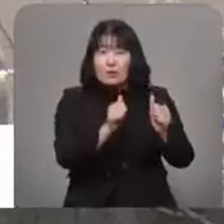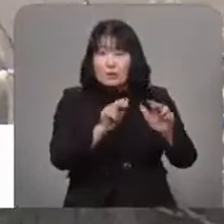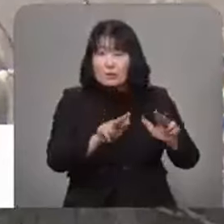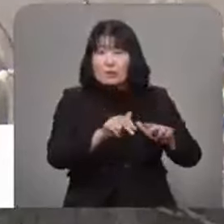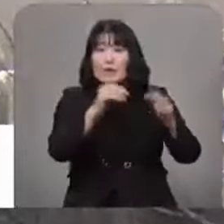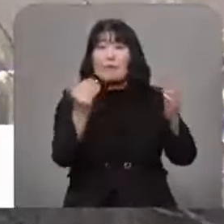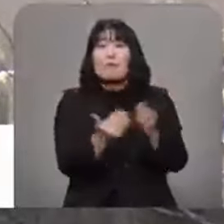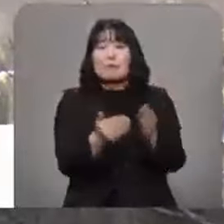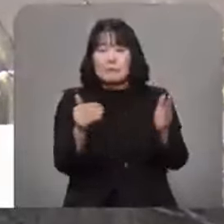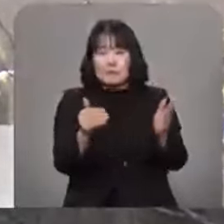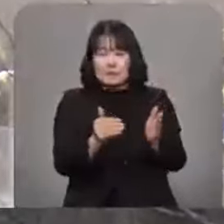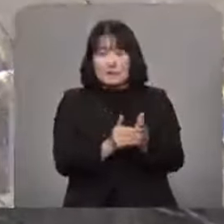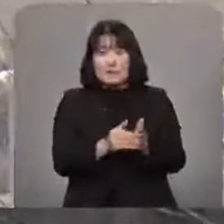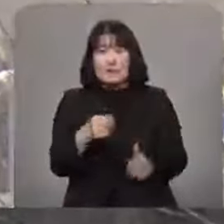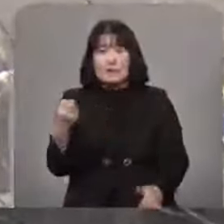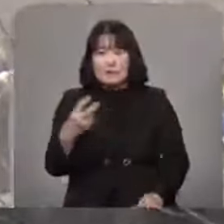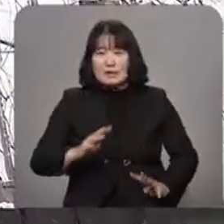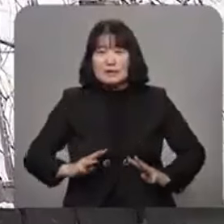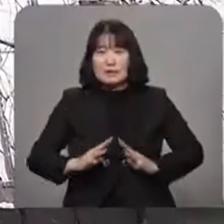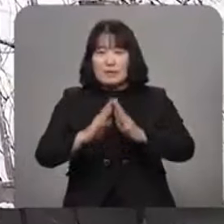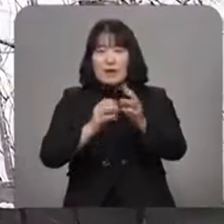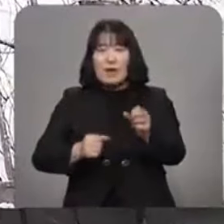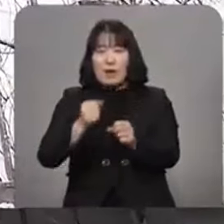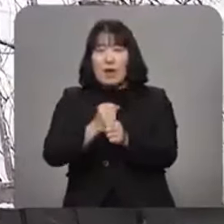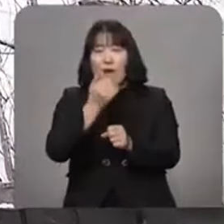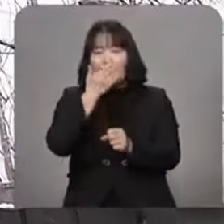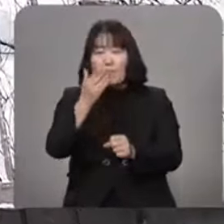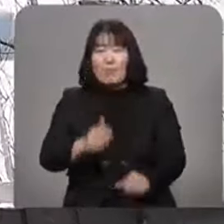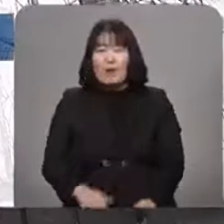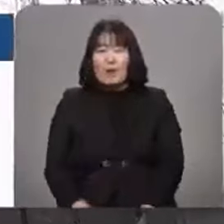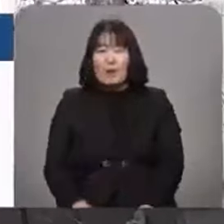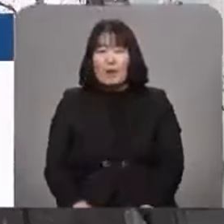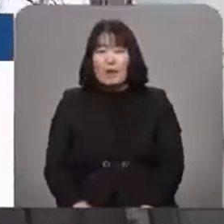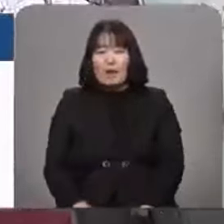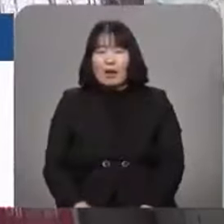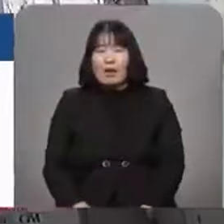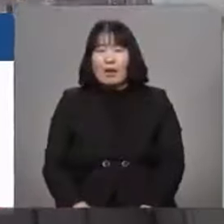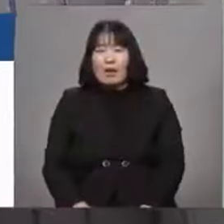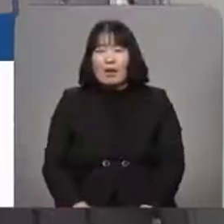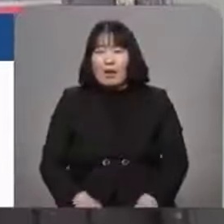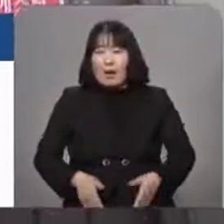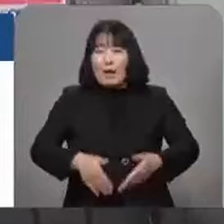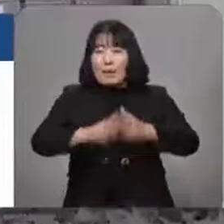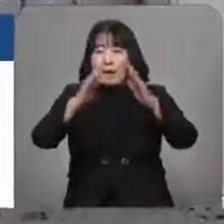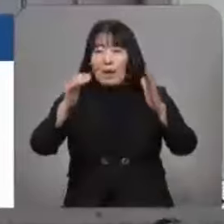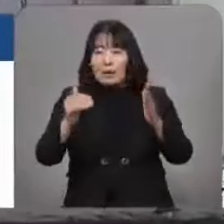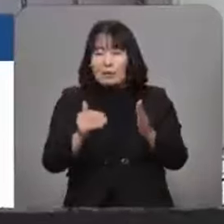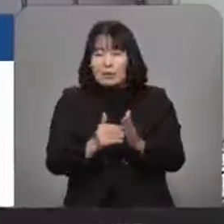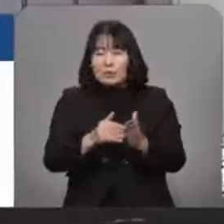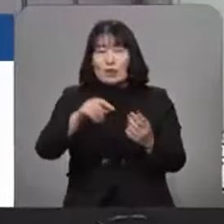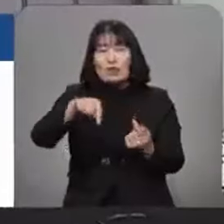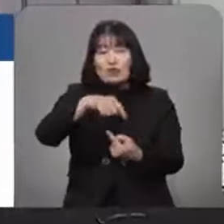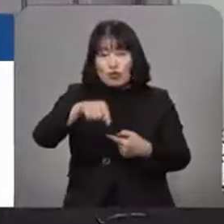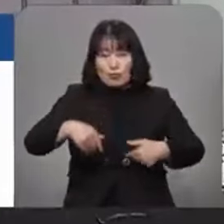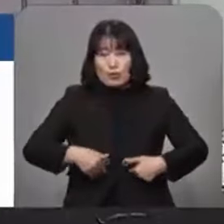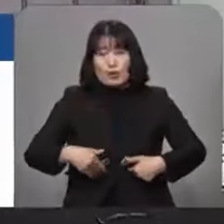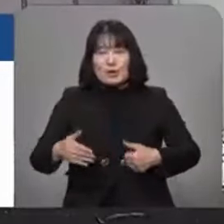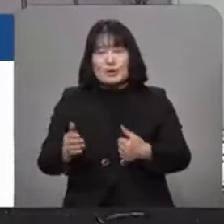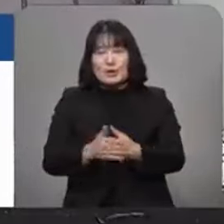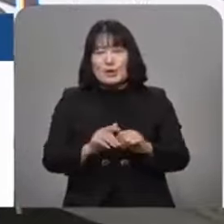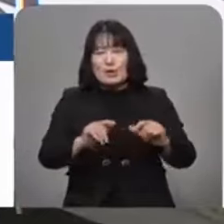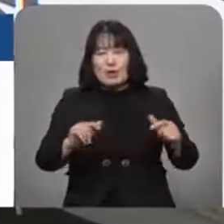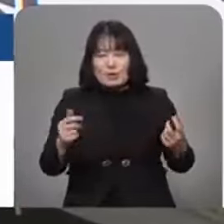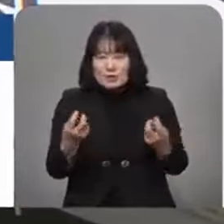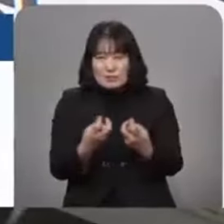제공이 가능하다는 설명입니다 그냥 왕만 해서 될게 아니라 지속 가능 또 운영을 해야 되니까 그런 방안이나 이런 것도